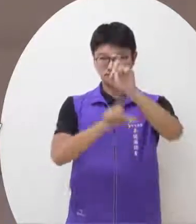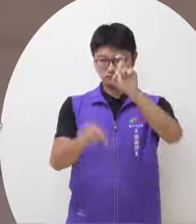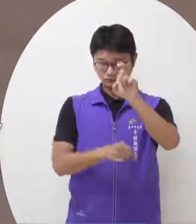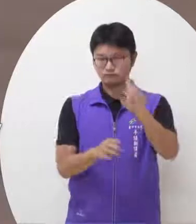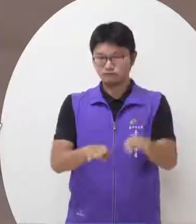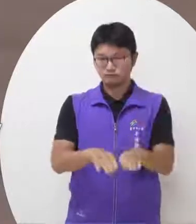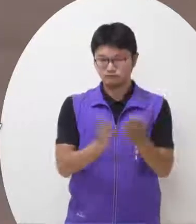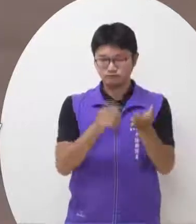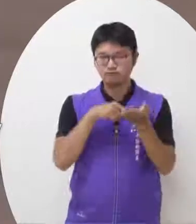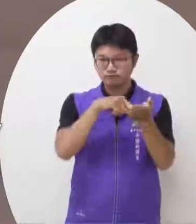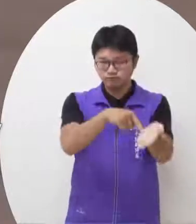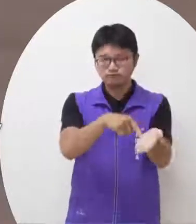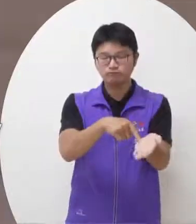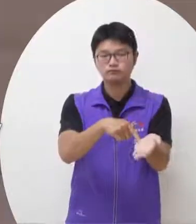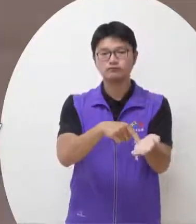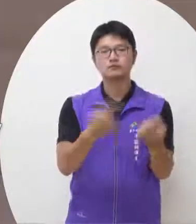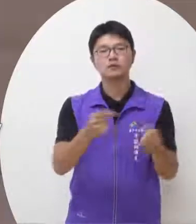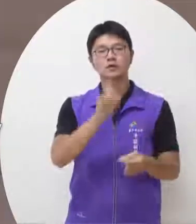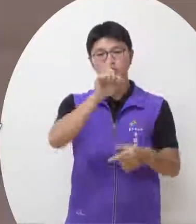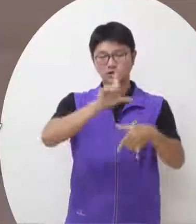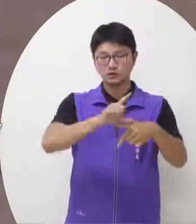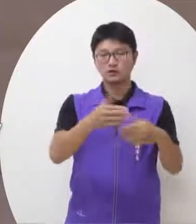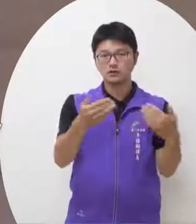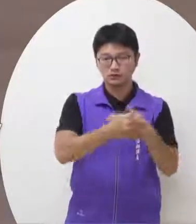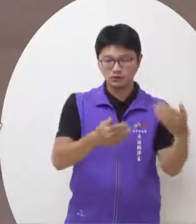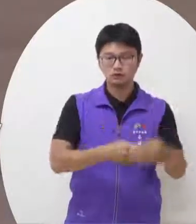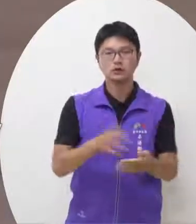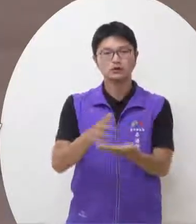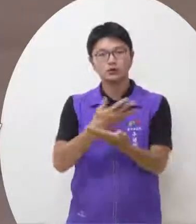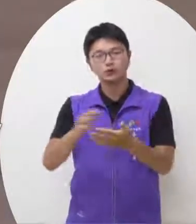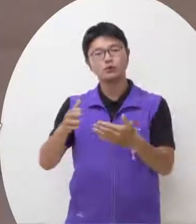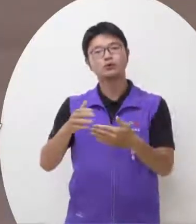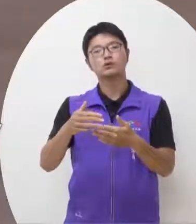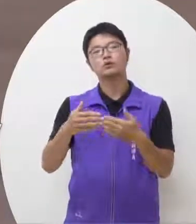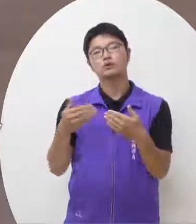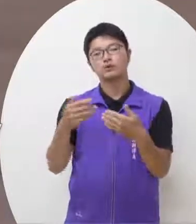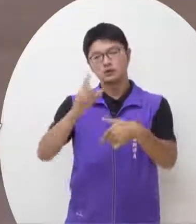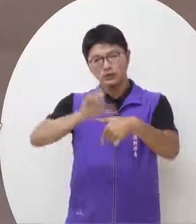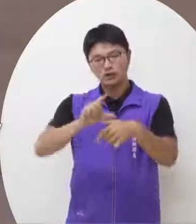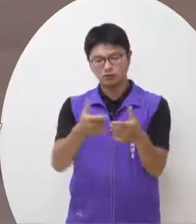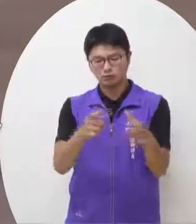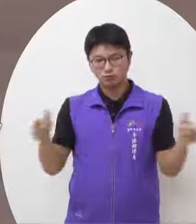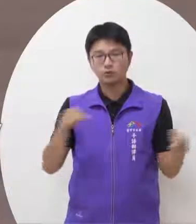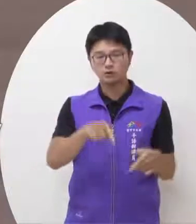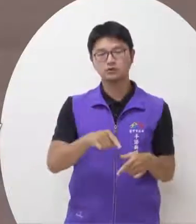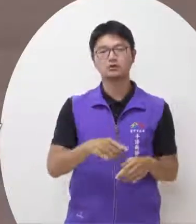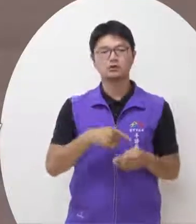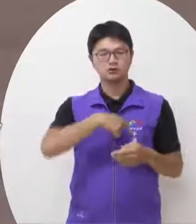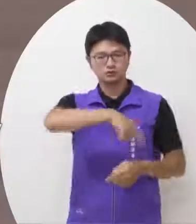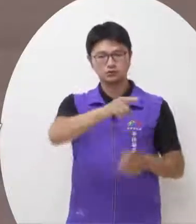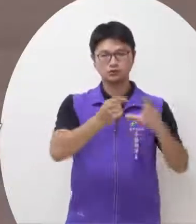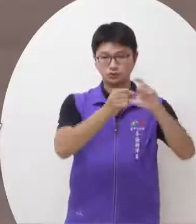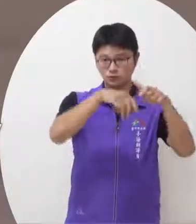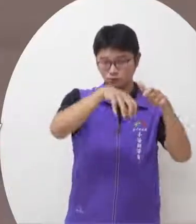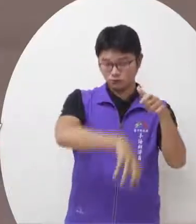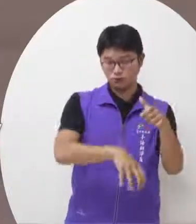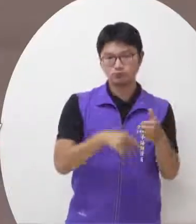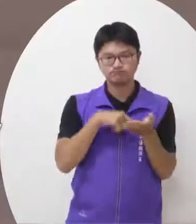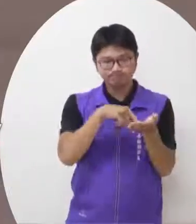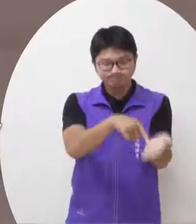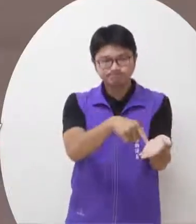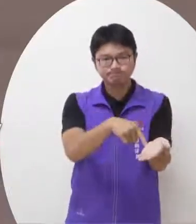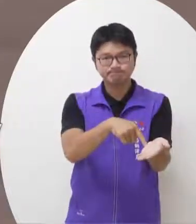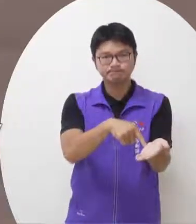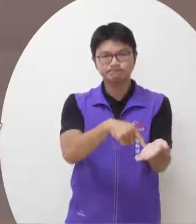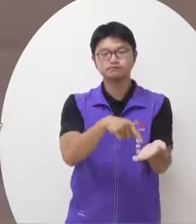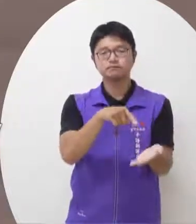边有卡，不管是一卡通、悠游卡什么卡，只要是任何交通卡，你就只要到区公所来把它就是